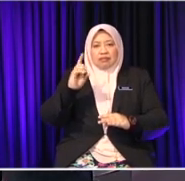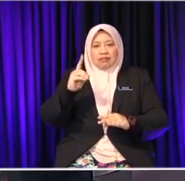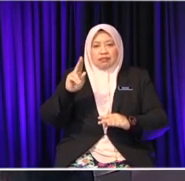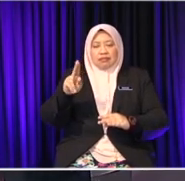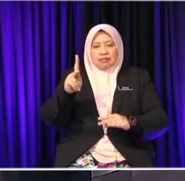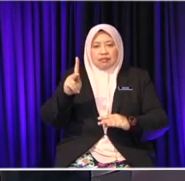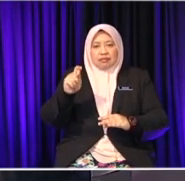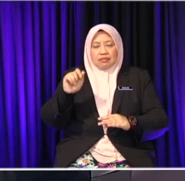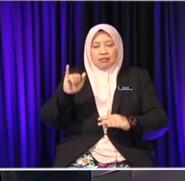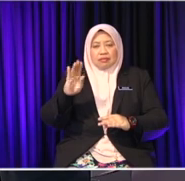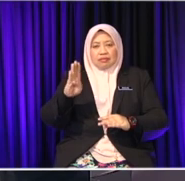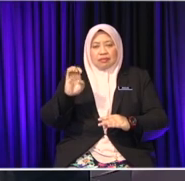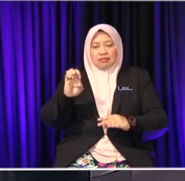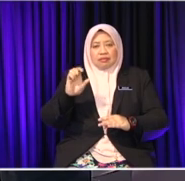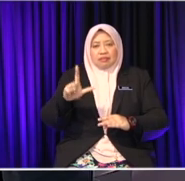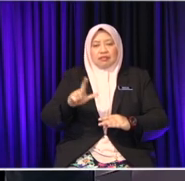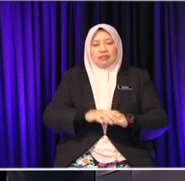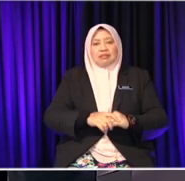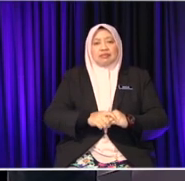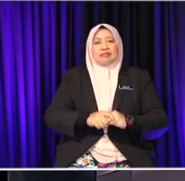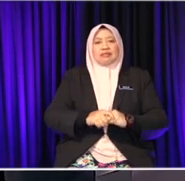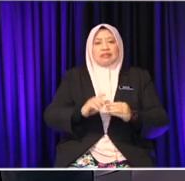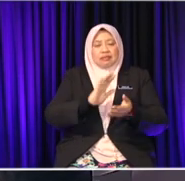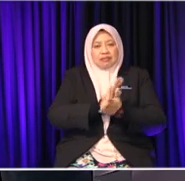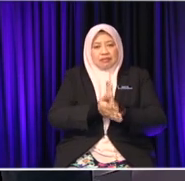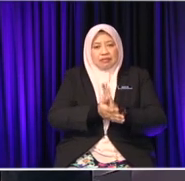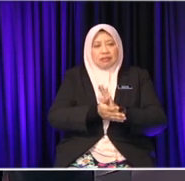adalah 175.000